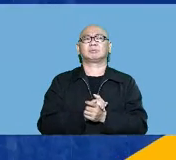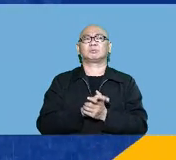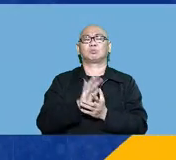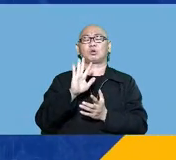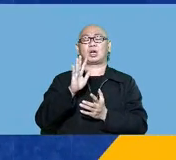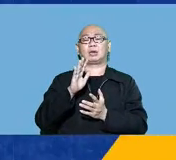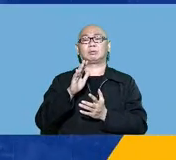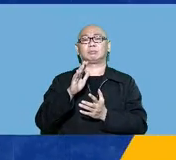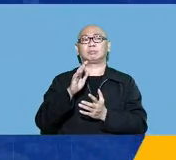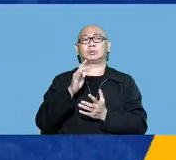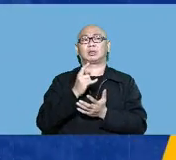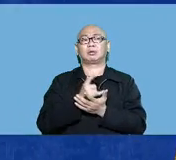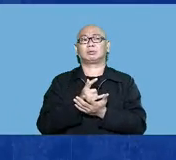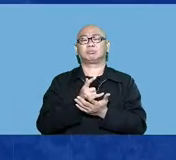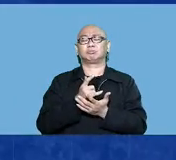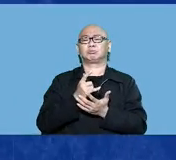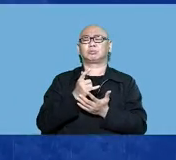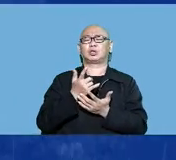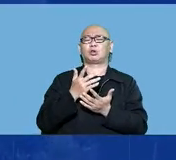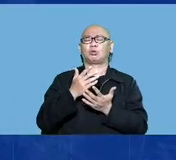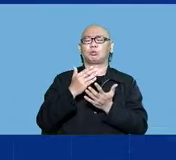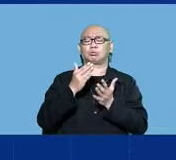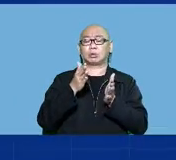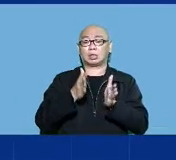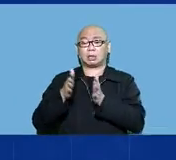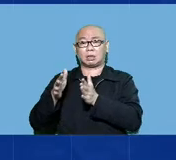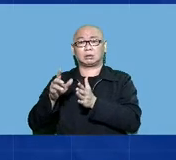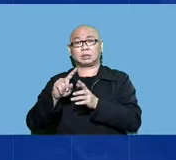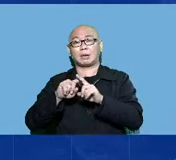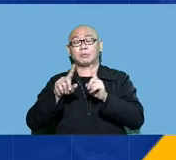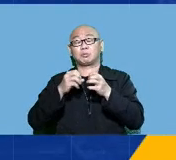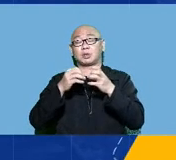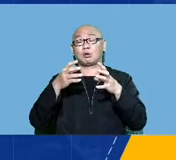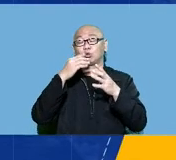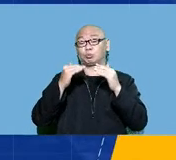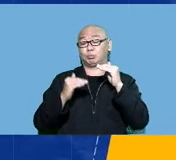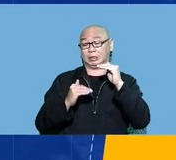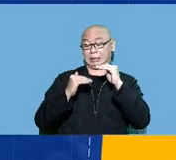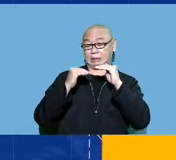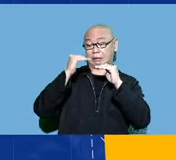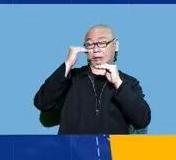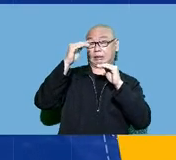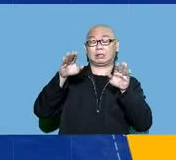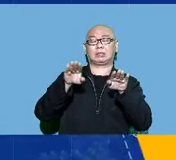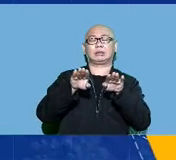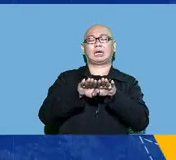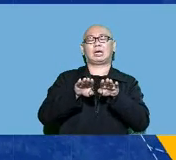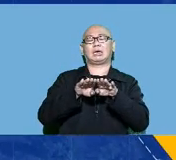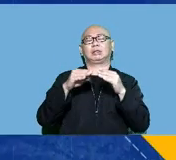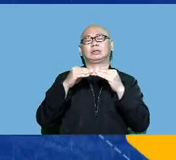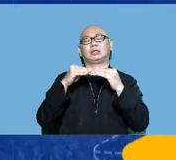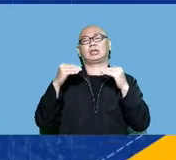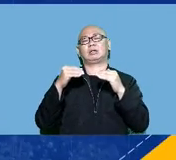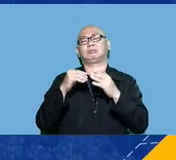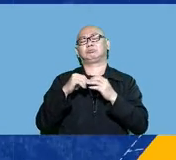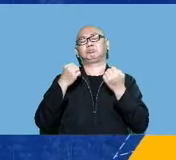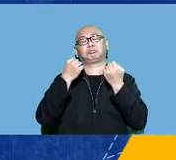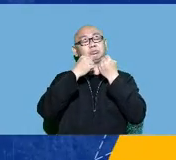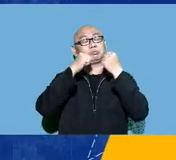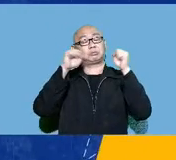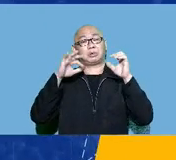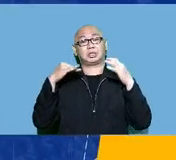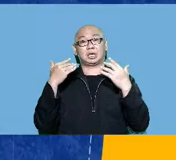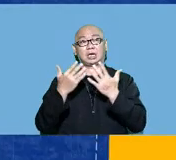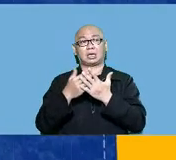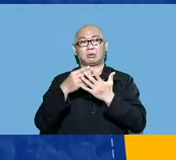Bukan menetapkan, bukan hanya menata, tapi memberdayakan untuk meningkatkan kesejahteraan masyarakat. Dan itu terbukti